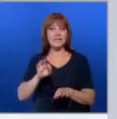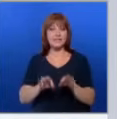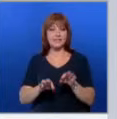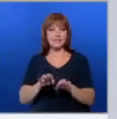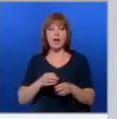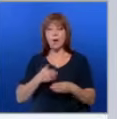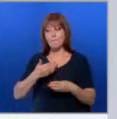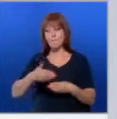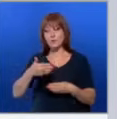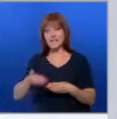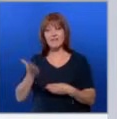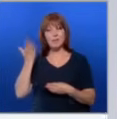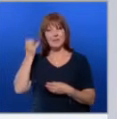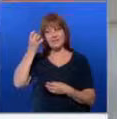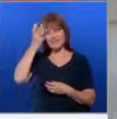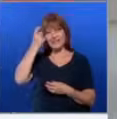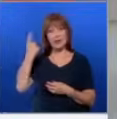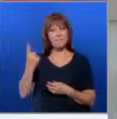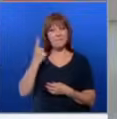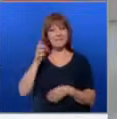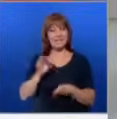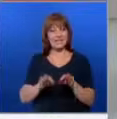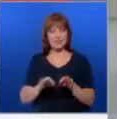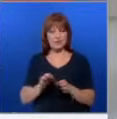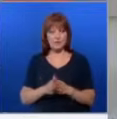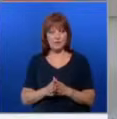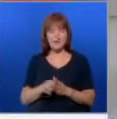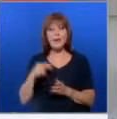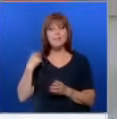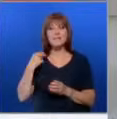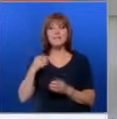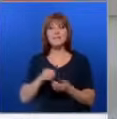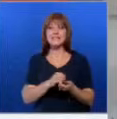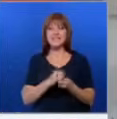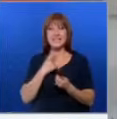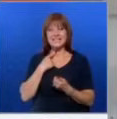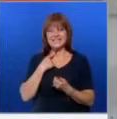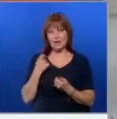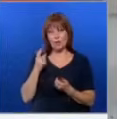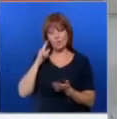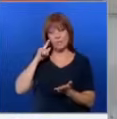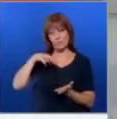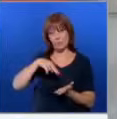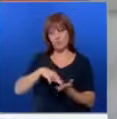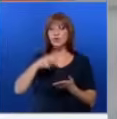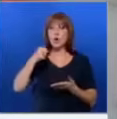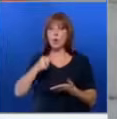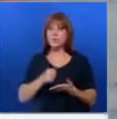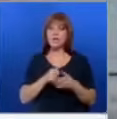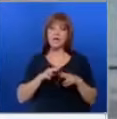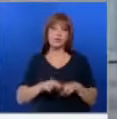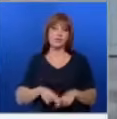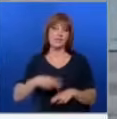а в последствие и миналата неделя на първия тур. Президентската коалиция, която загуби позиции през последния месец, устоя и остава